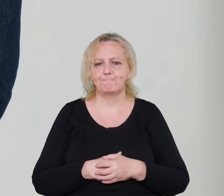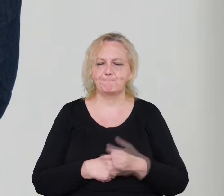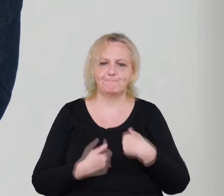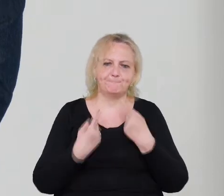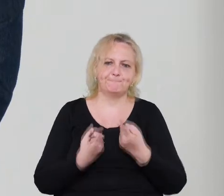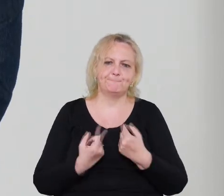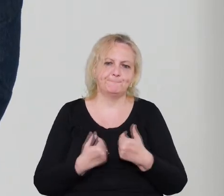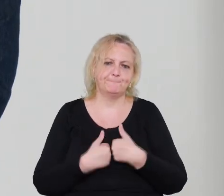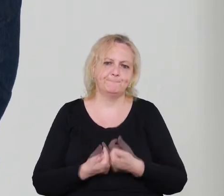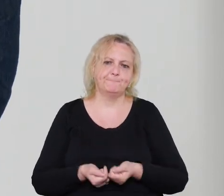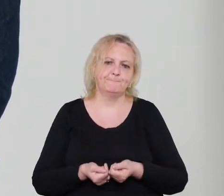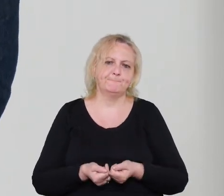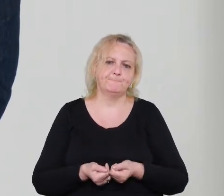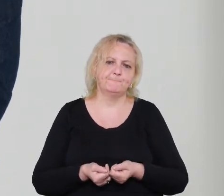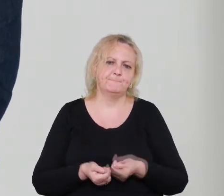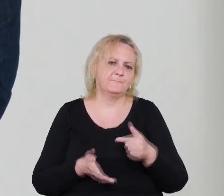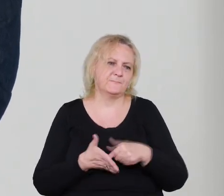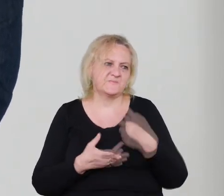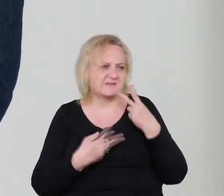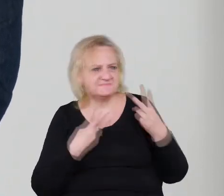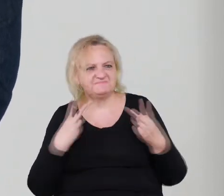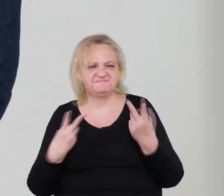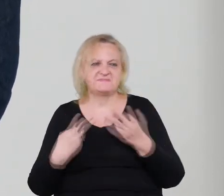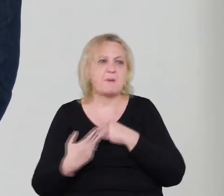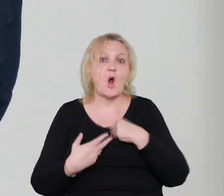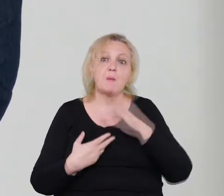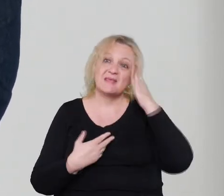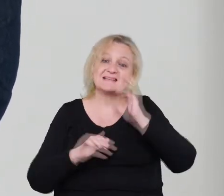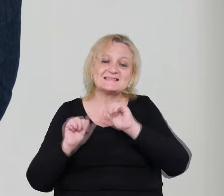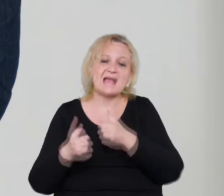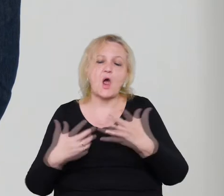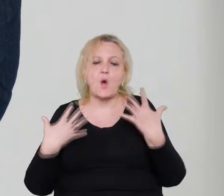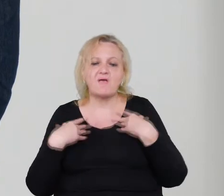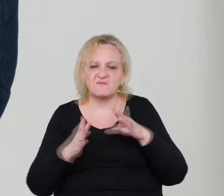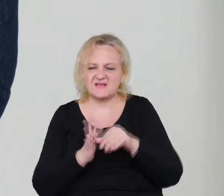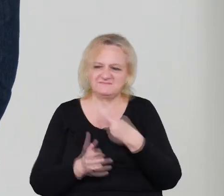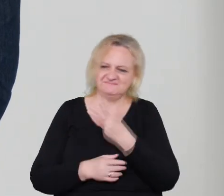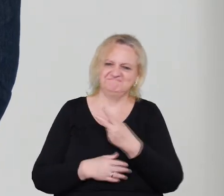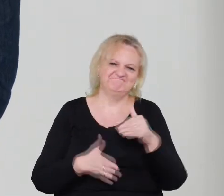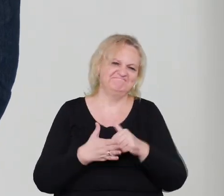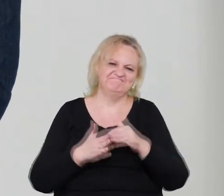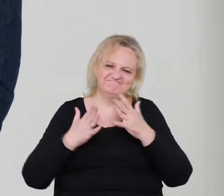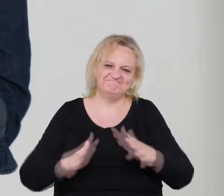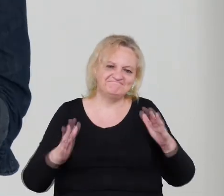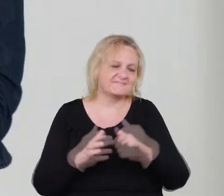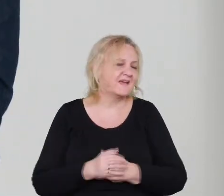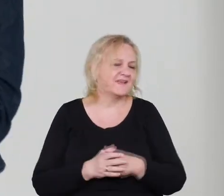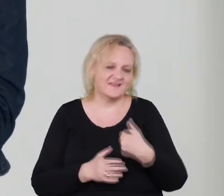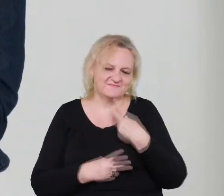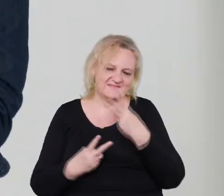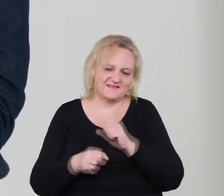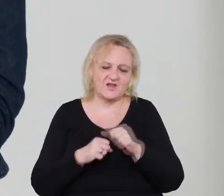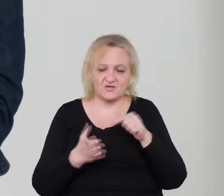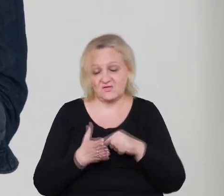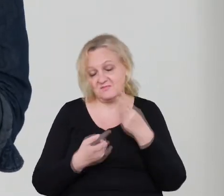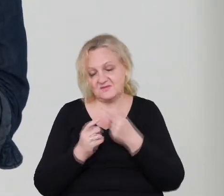przynajmniej takie zauważalny i można powiedzieć że jest jej jest to takie zauważalne i ten związku z czym gdzieś tutaj w